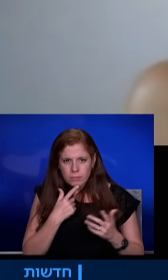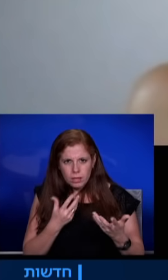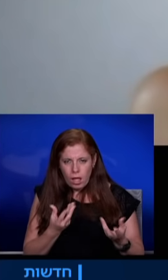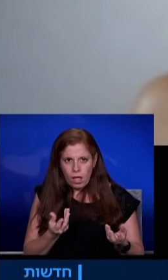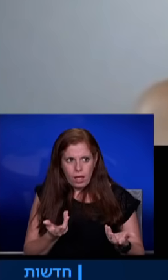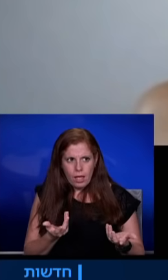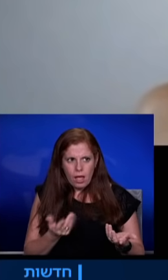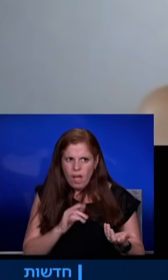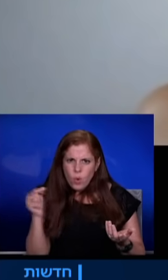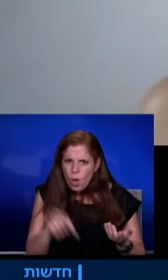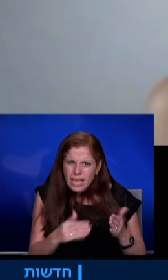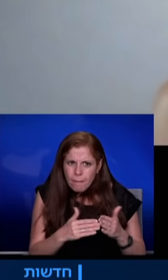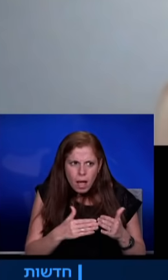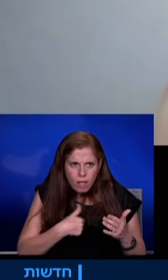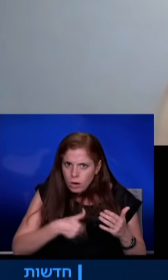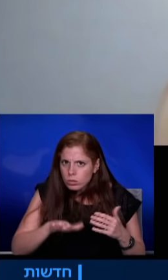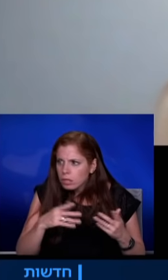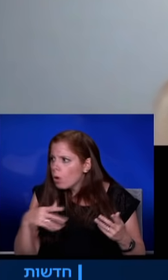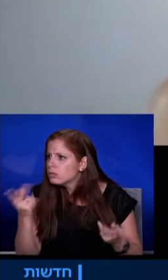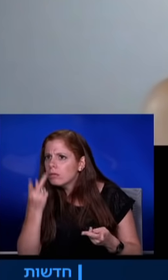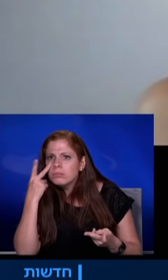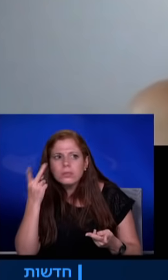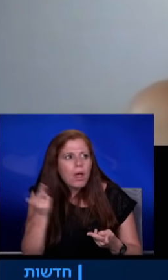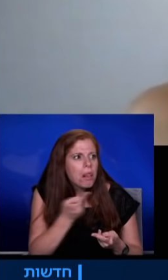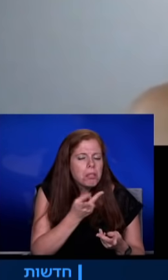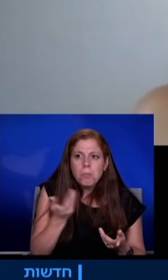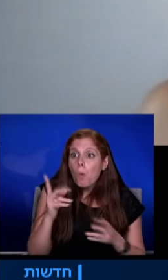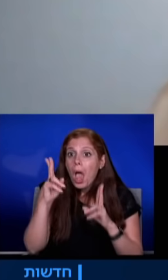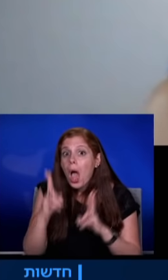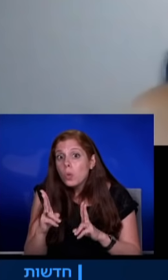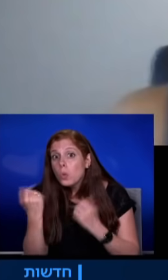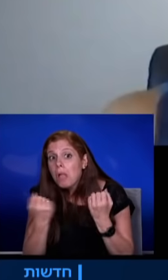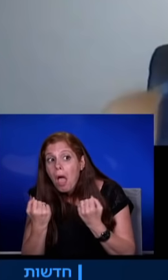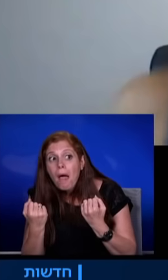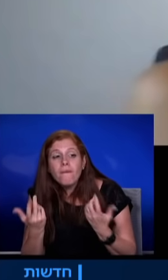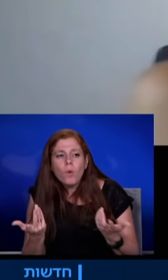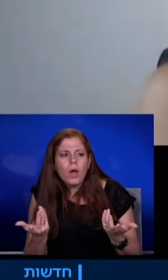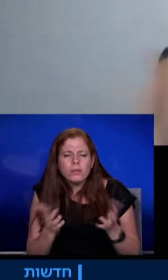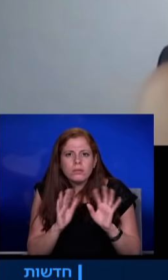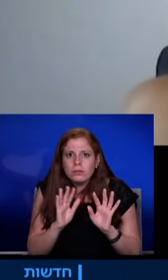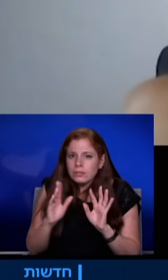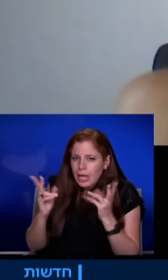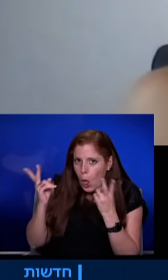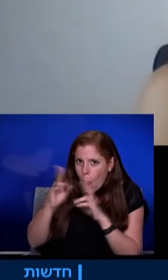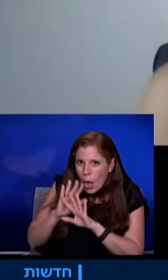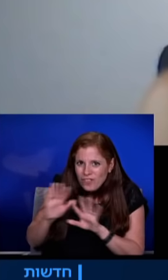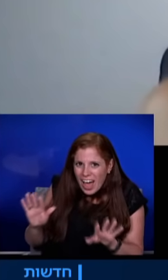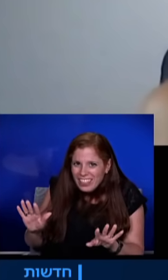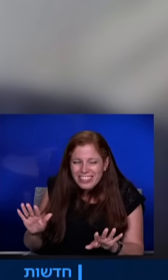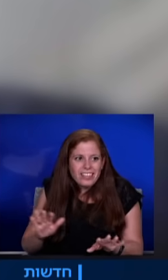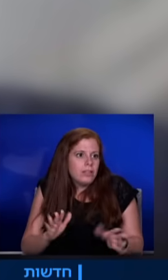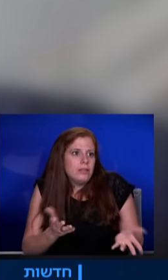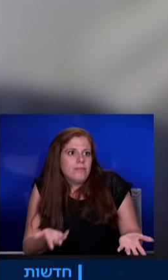אבל איתן לא הגיע הביתה, אני נמצאת החוצה, אני מסתכלת בחוץ, אולי הם חנו את הרכב, והם כאילו... לא הבנת בכלל, לא הבנת את